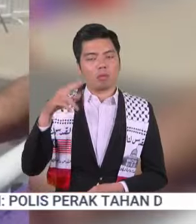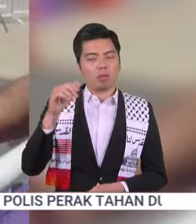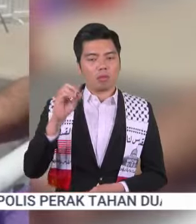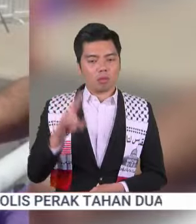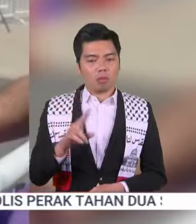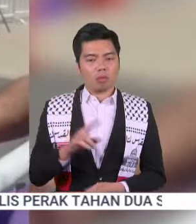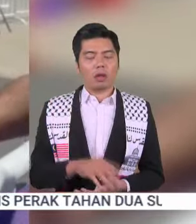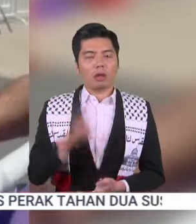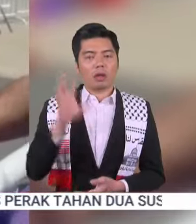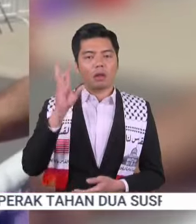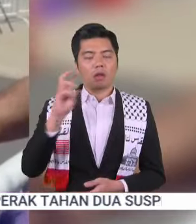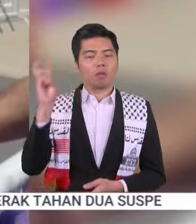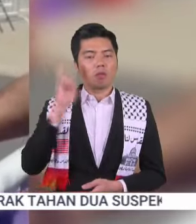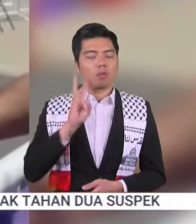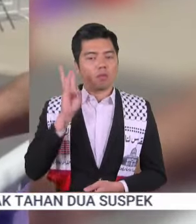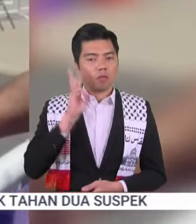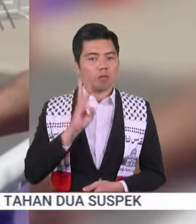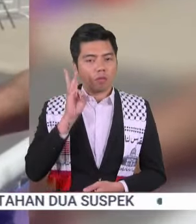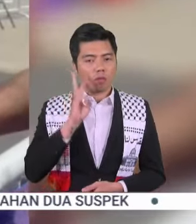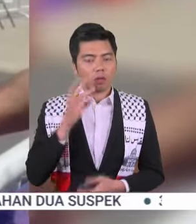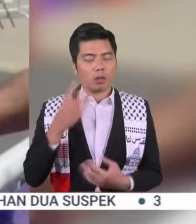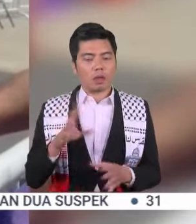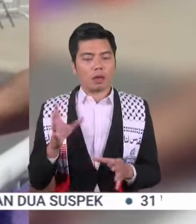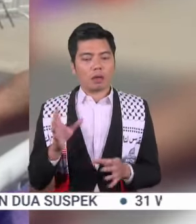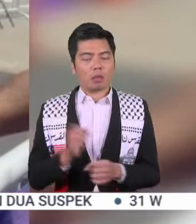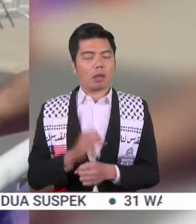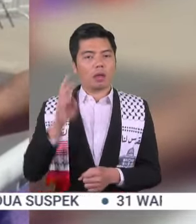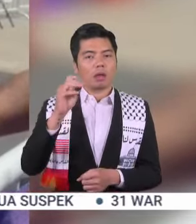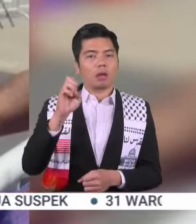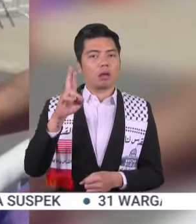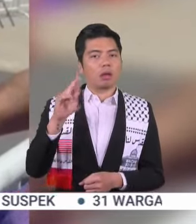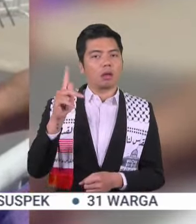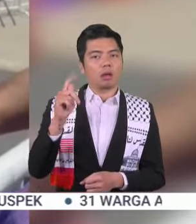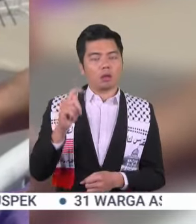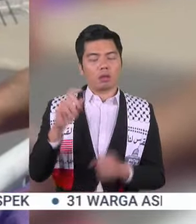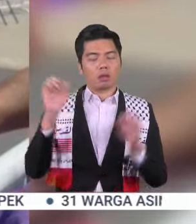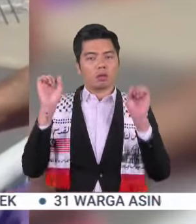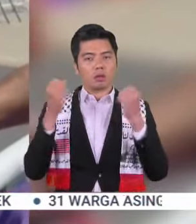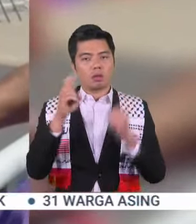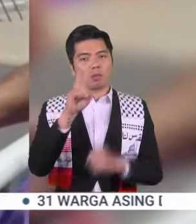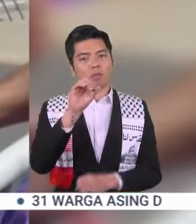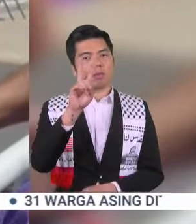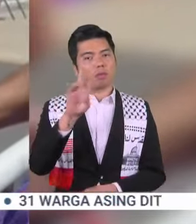ILCA 6 wanita yang mengesahkan tempat secara merit ke Sukan Olimpik 2024.